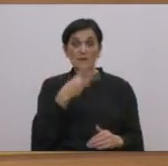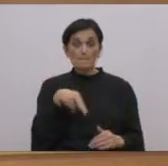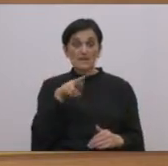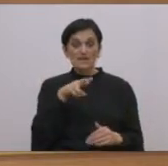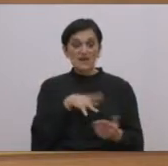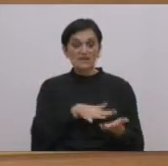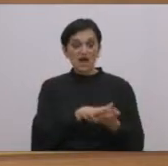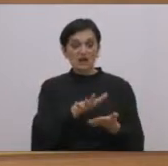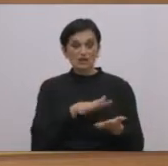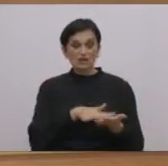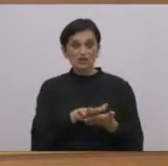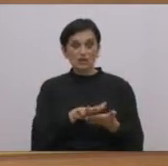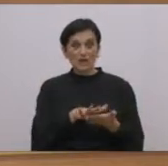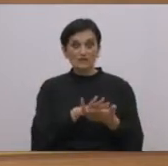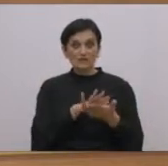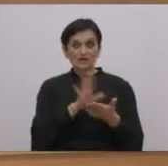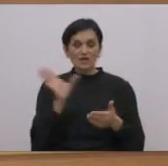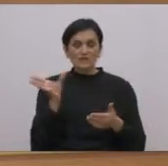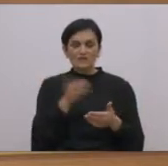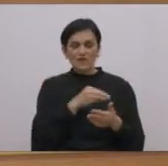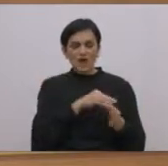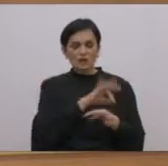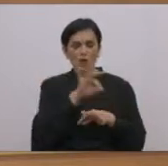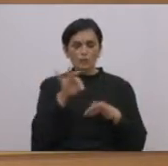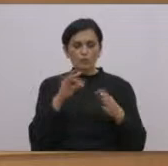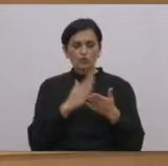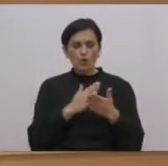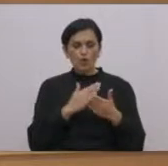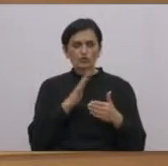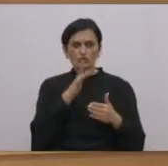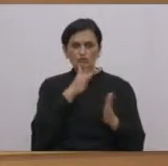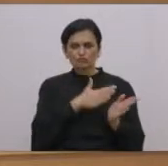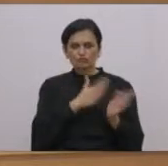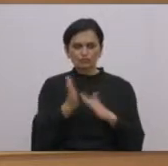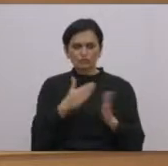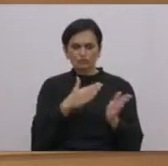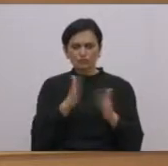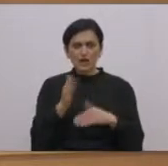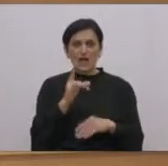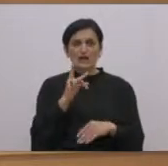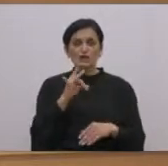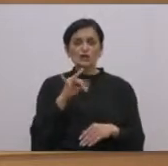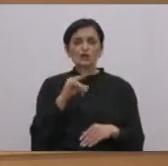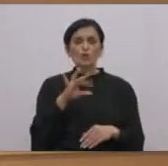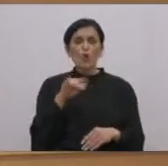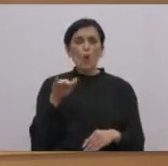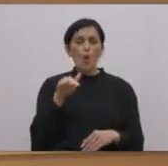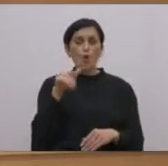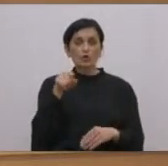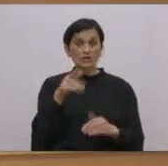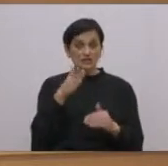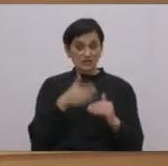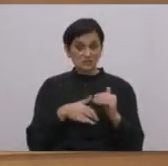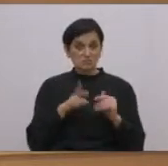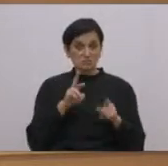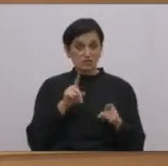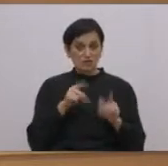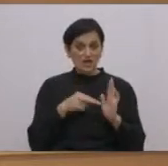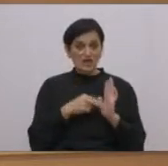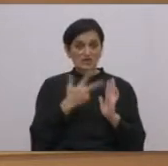ხარჯავთ. ყველა პროექტი არის გადაცილებული. იგივე რიკოთზე რომ ამბობთ. რიკოთი რომ დასრულებულიყო დროზე,